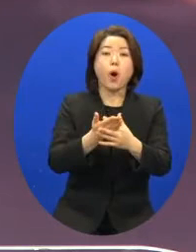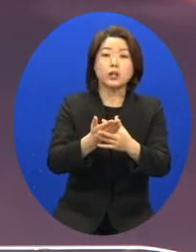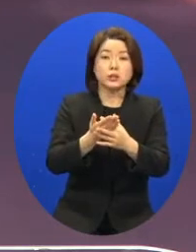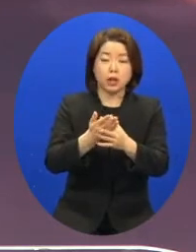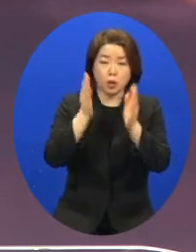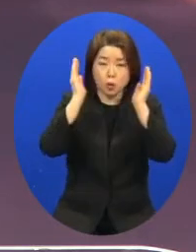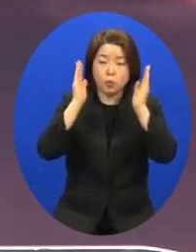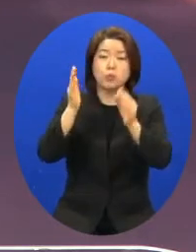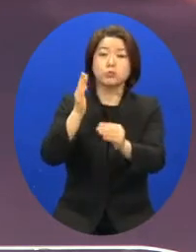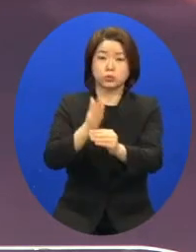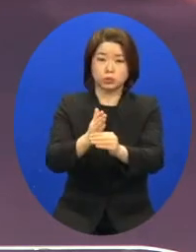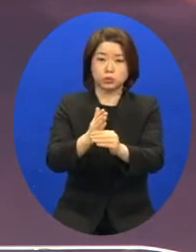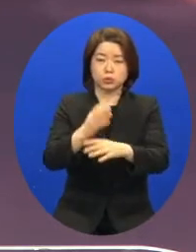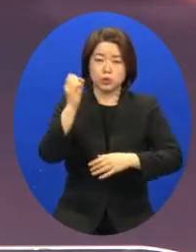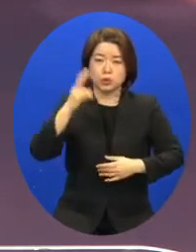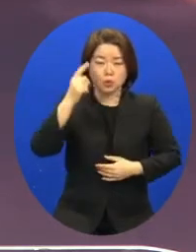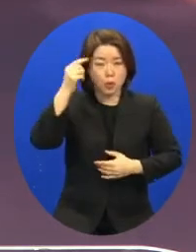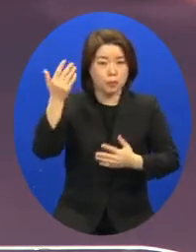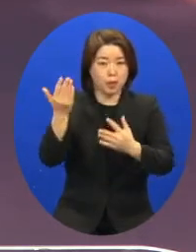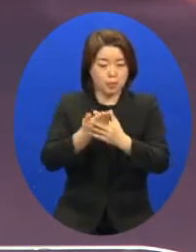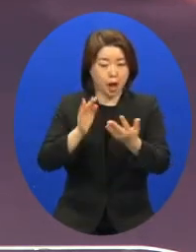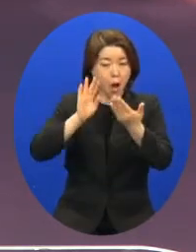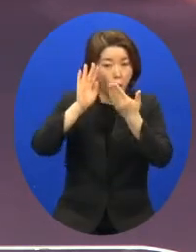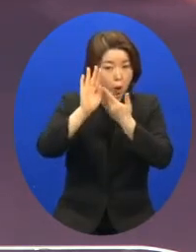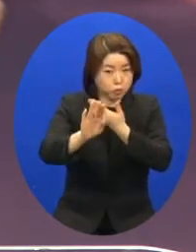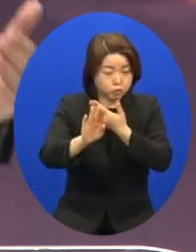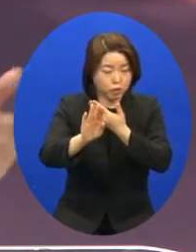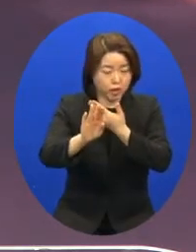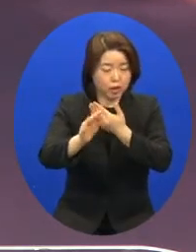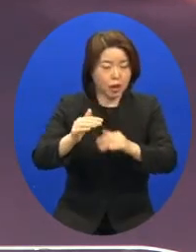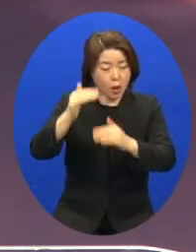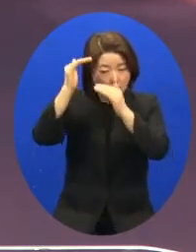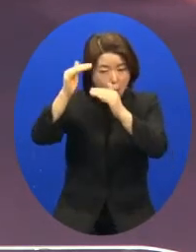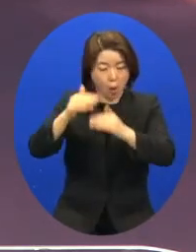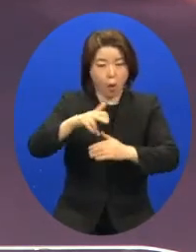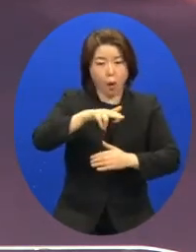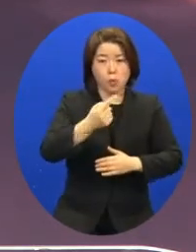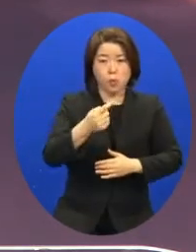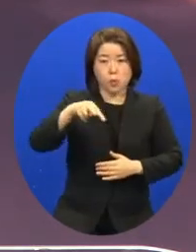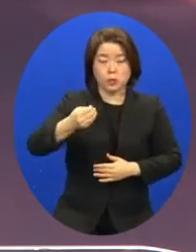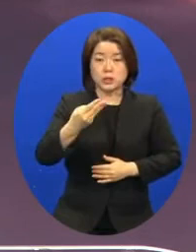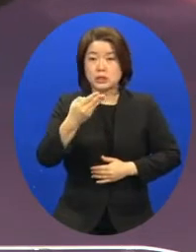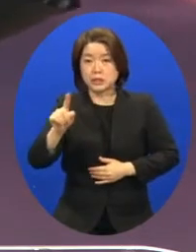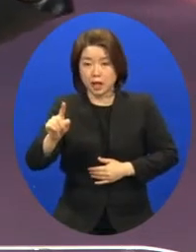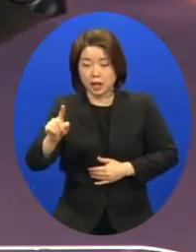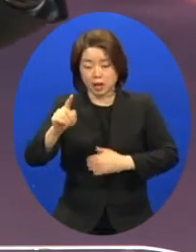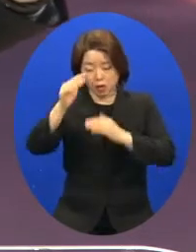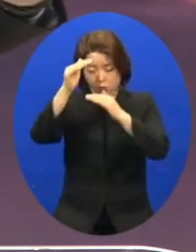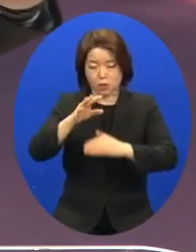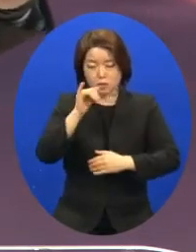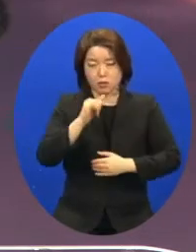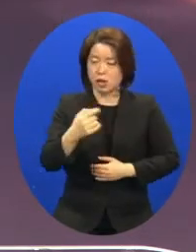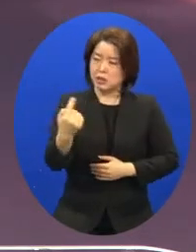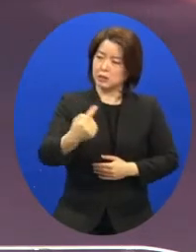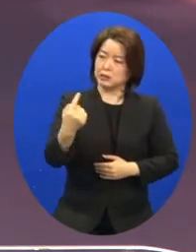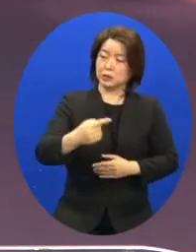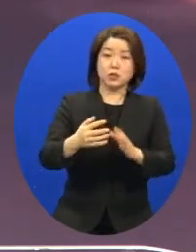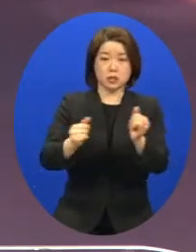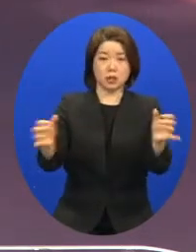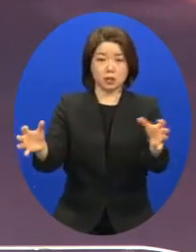분 또는 박사학위 이후의 과정, 포스닥 과정에 있는 분들입니다. 한 1,000명 정도의